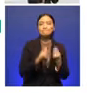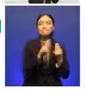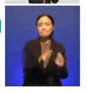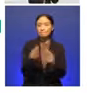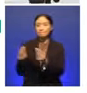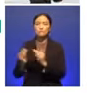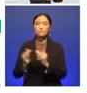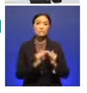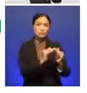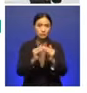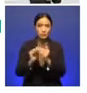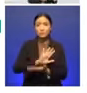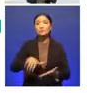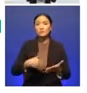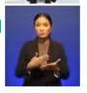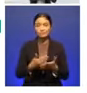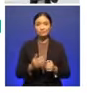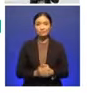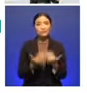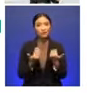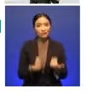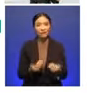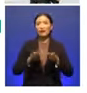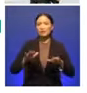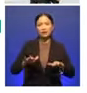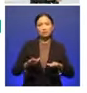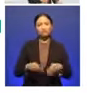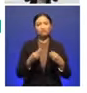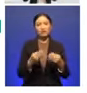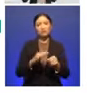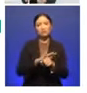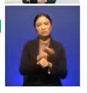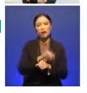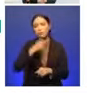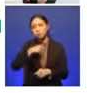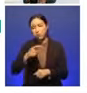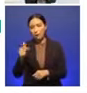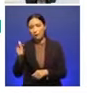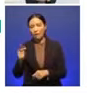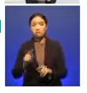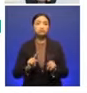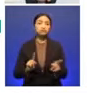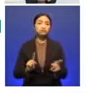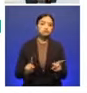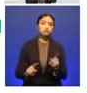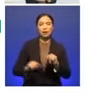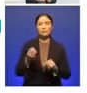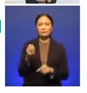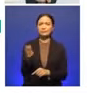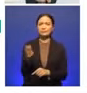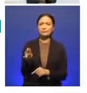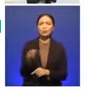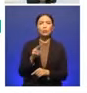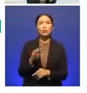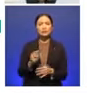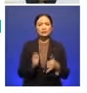ของผู้ที่พึ่งพิงทุกกลุ่มนะครับตอนนี้เด็กเล็กยังไม่ได้ครบทุกคนผู้สูงอายุได้แล้วแต่ว่าตัวเลขอาจจะยังน้อยไปหน่อย600